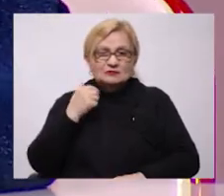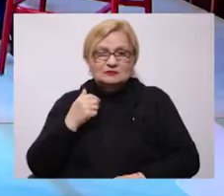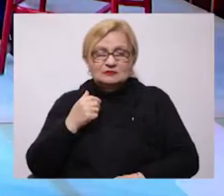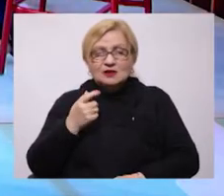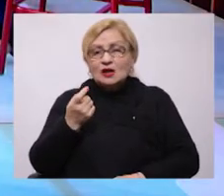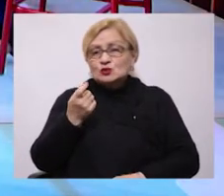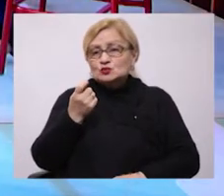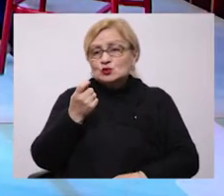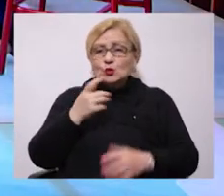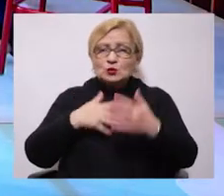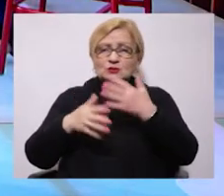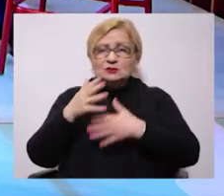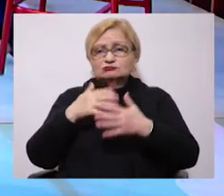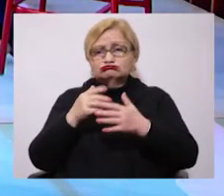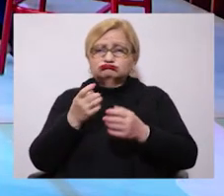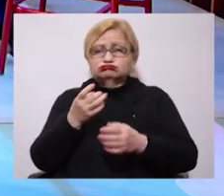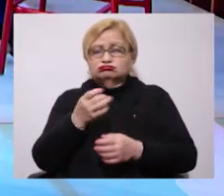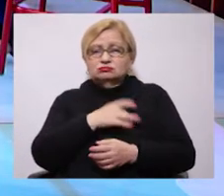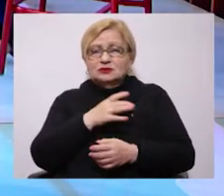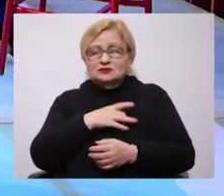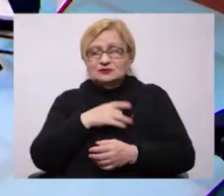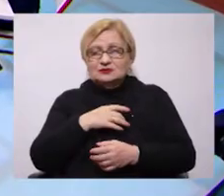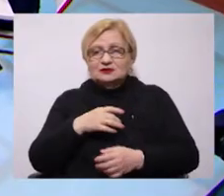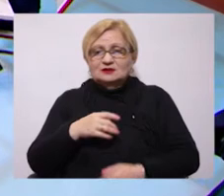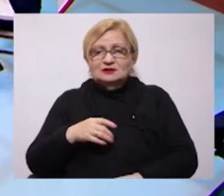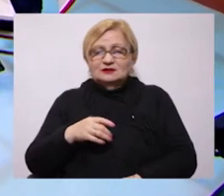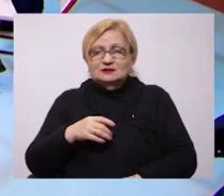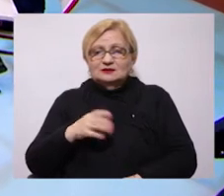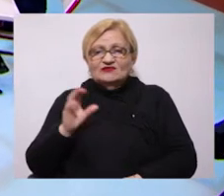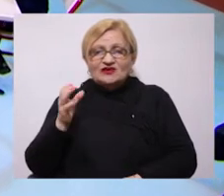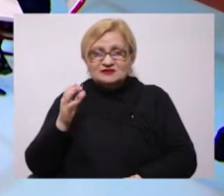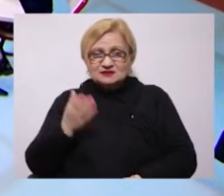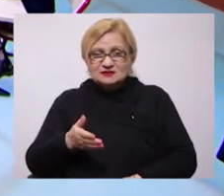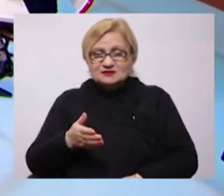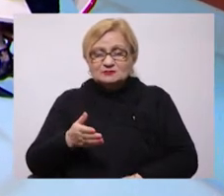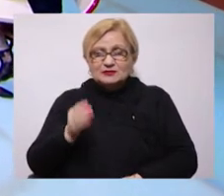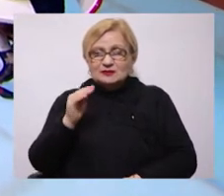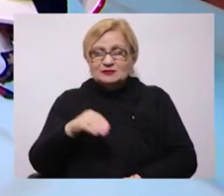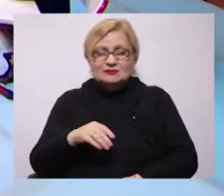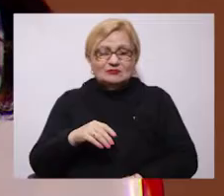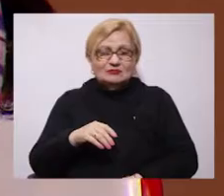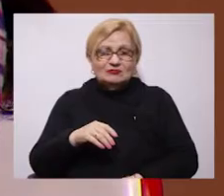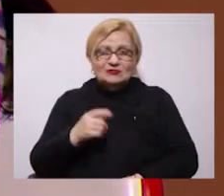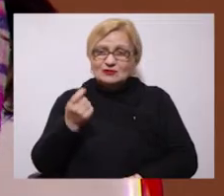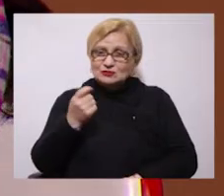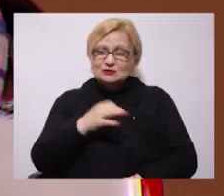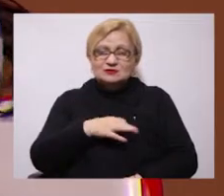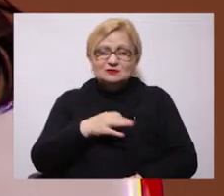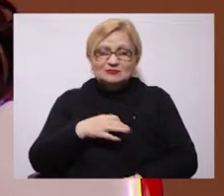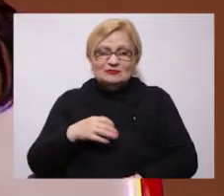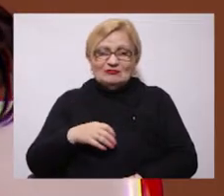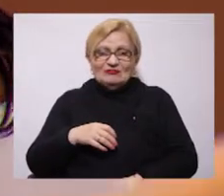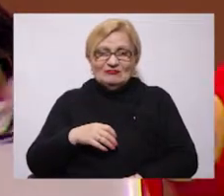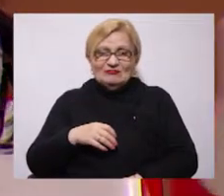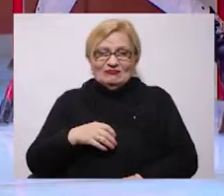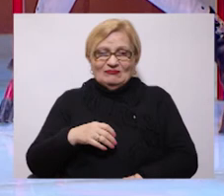იასამნისფერი. იასამნისფერი და კიდევ ვერც და კიდევ თეთრი. თეთრი. ცოტა თეთრი.